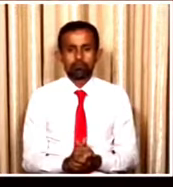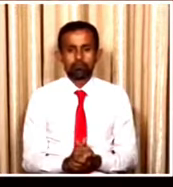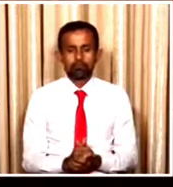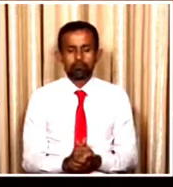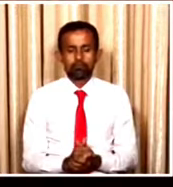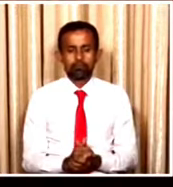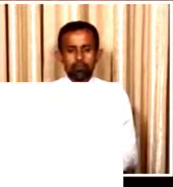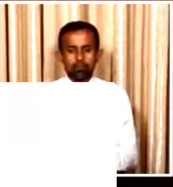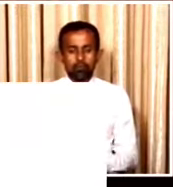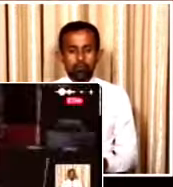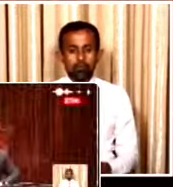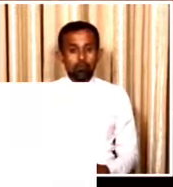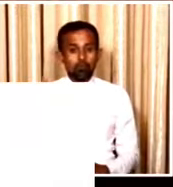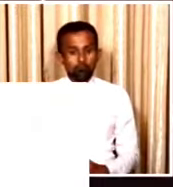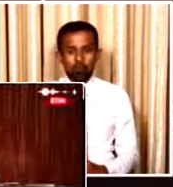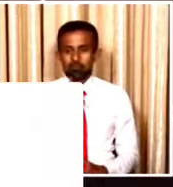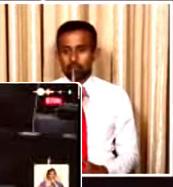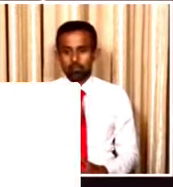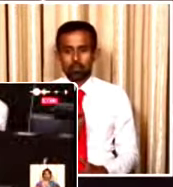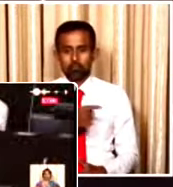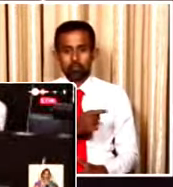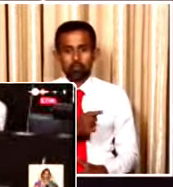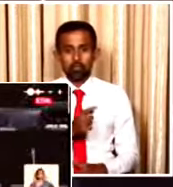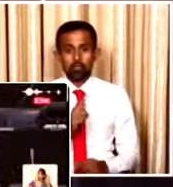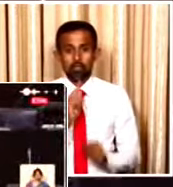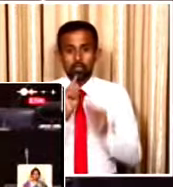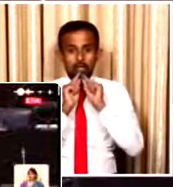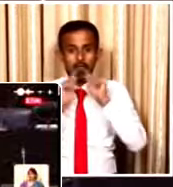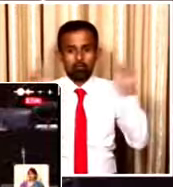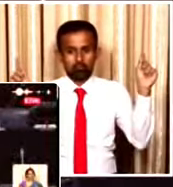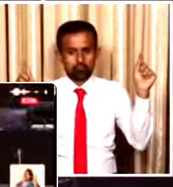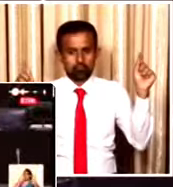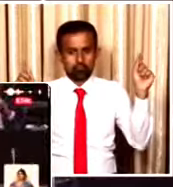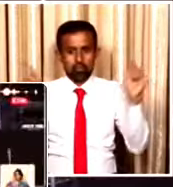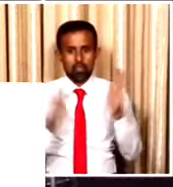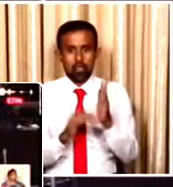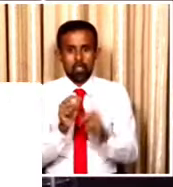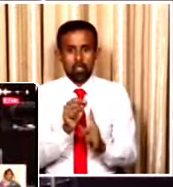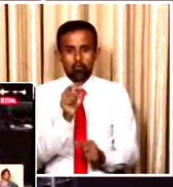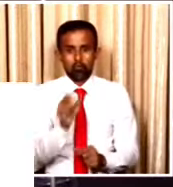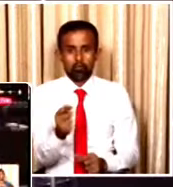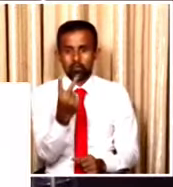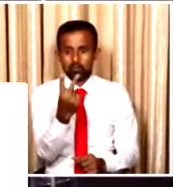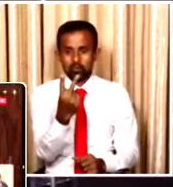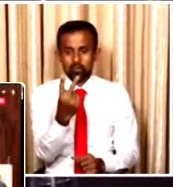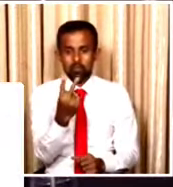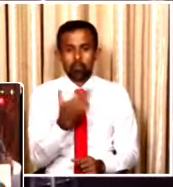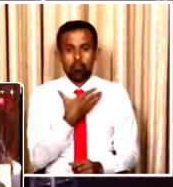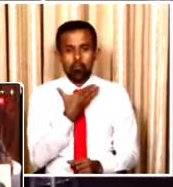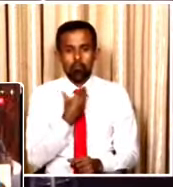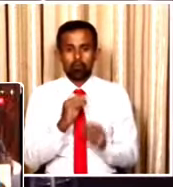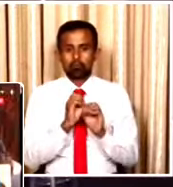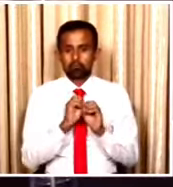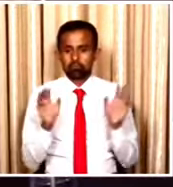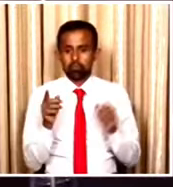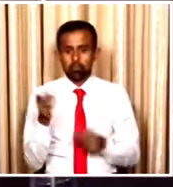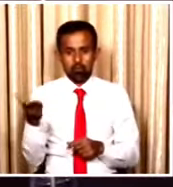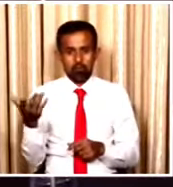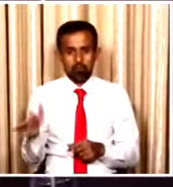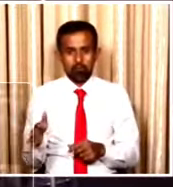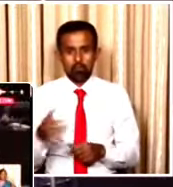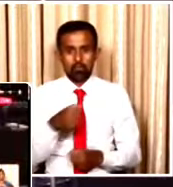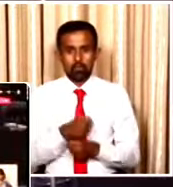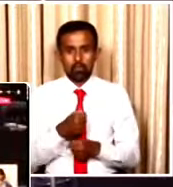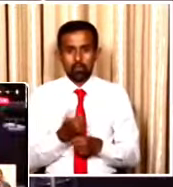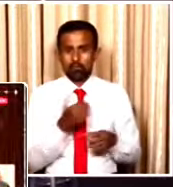ඒක නිසා මම විශේෂයෙන් කියන්නට ඕන මේ කරපු ප්‍රකාශ මේ ඇමතිවරු දෙන්න සම්පූර්ණ අසත්‍ය ප්‍රකාශ කරන්නේ. මේගොල්ල